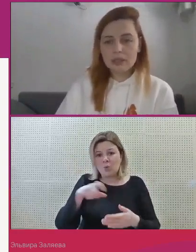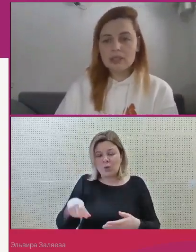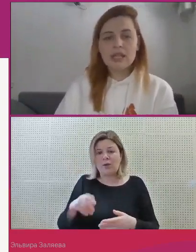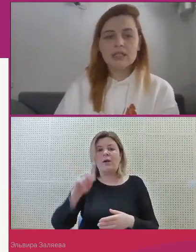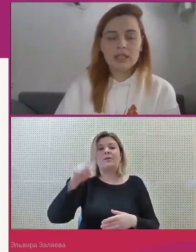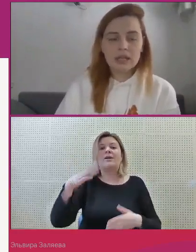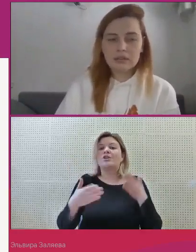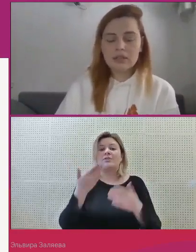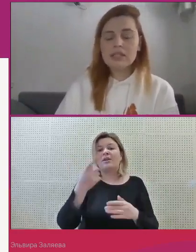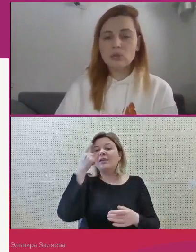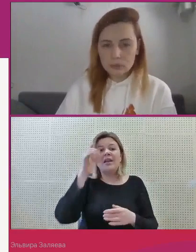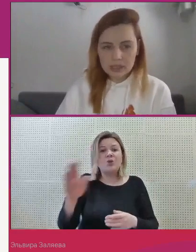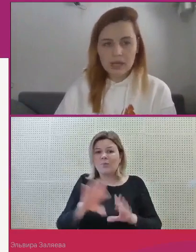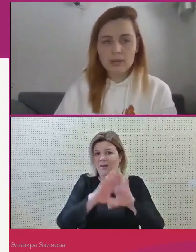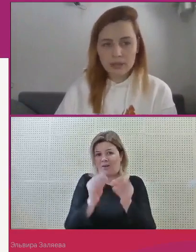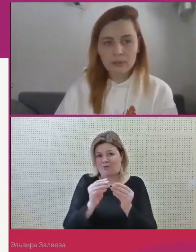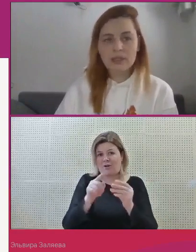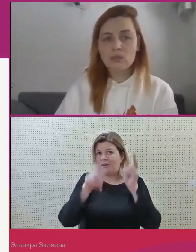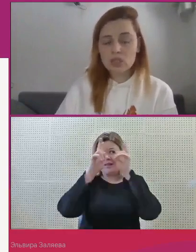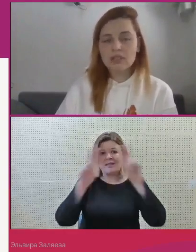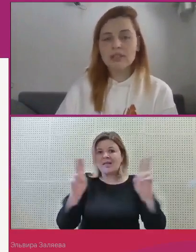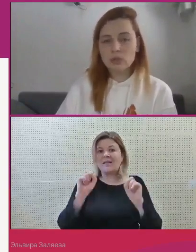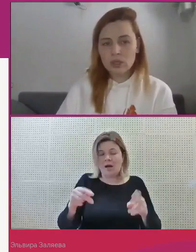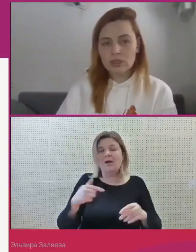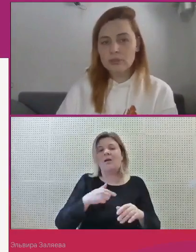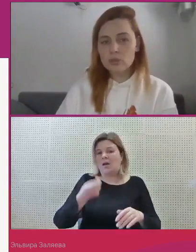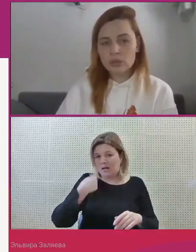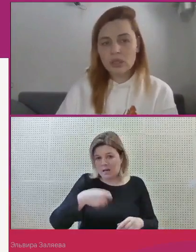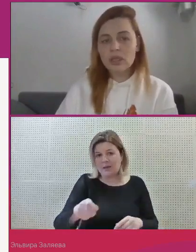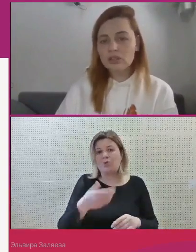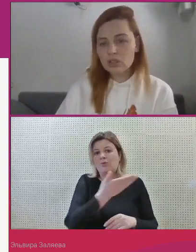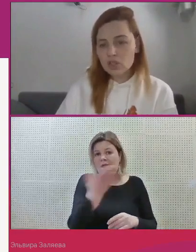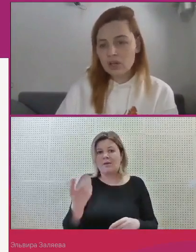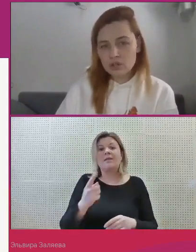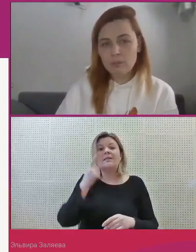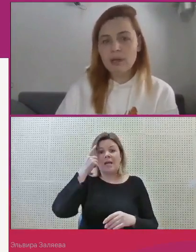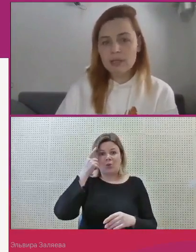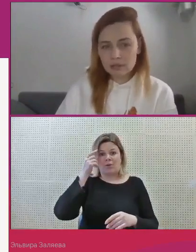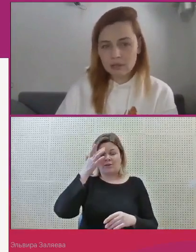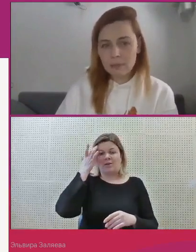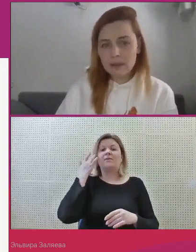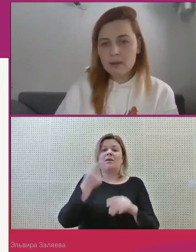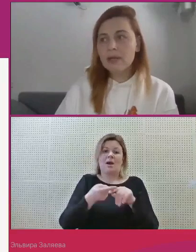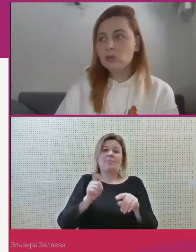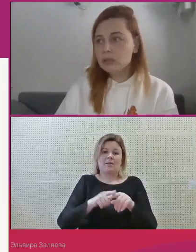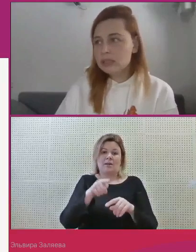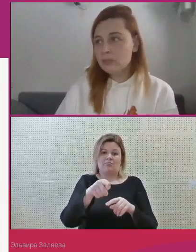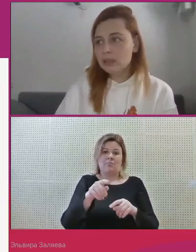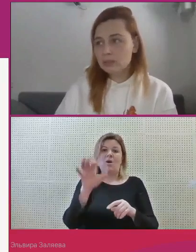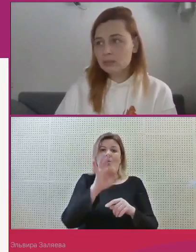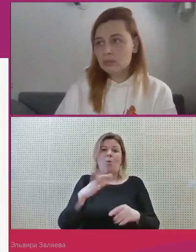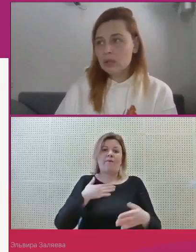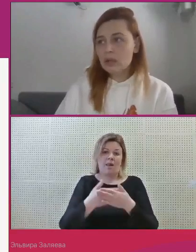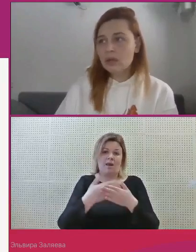про это, или не знаете как, задуматься об этом, потому что волонтеры – это, по сути, движ вашего проекта. Подумайте